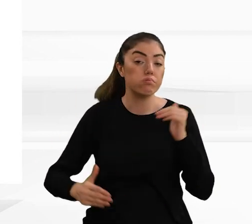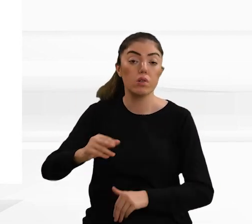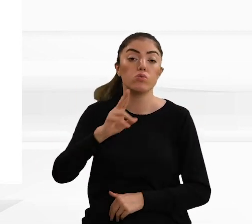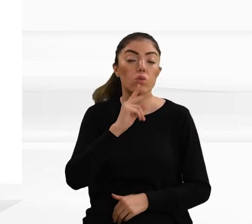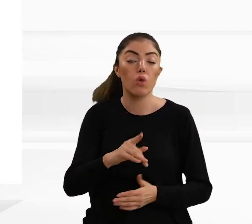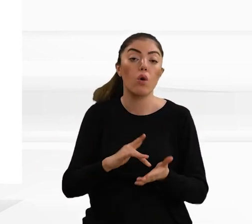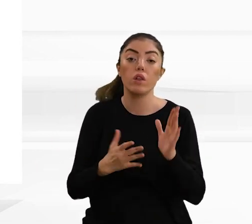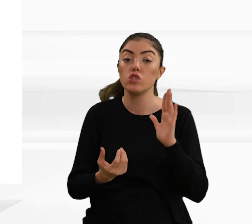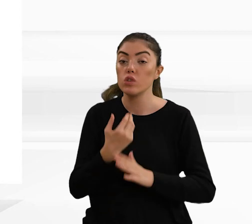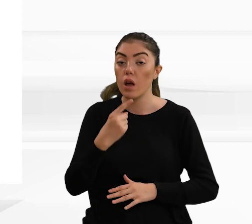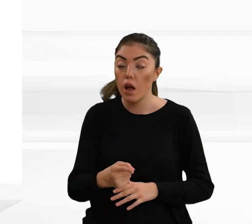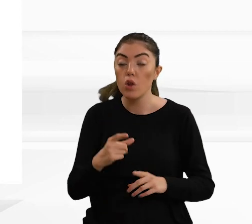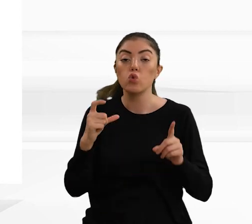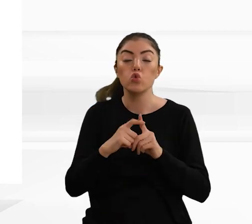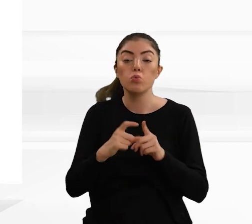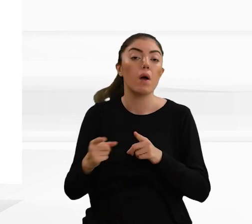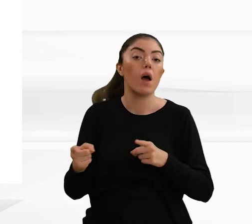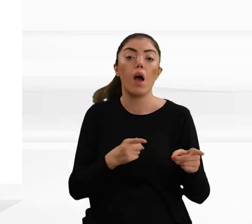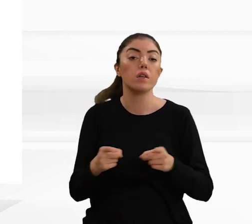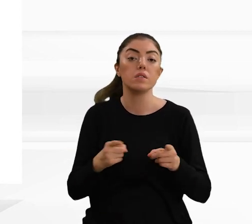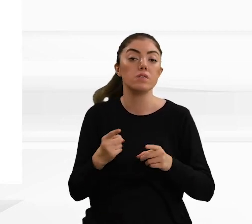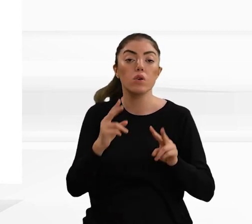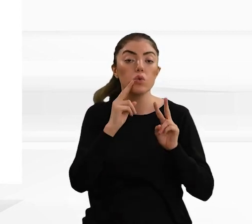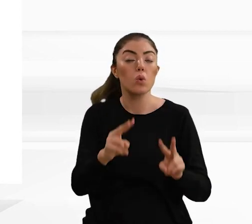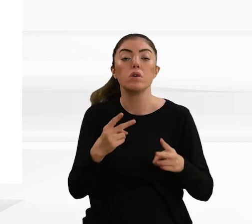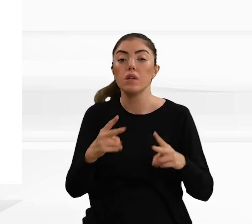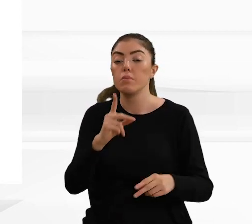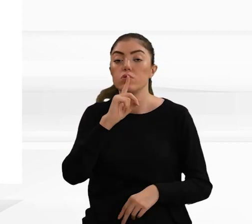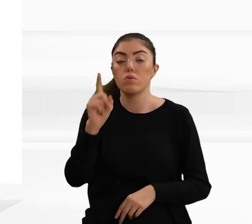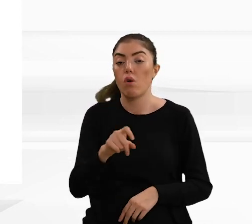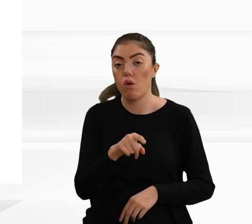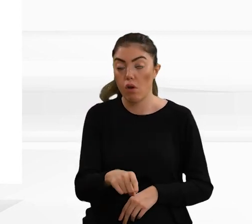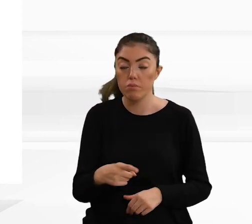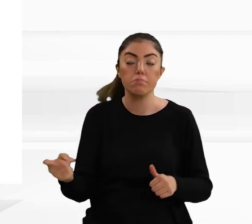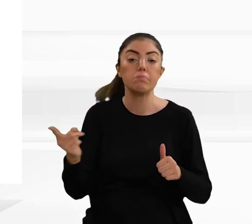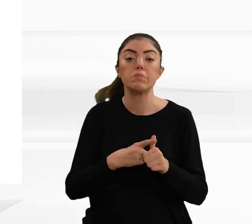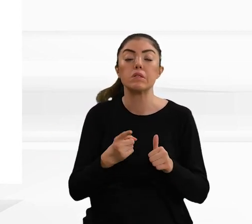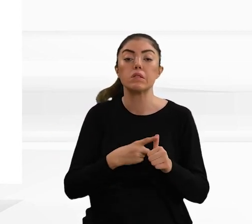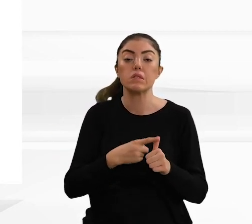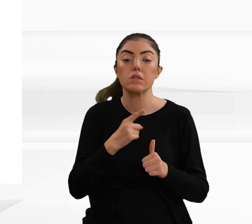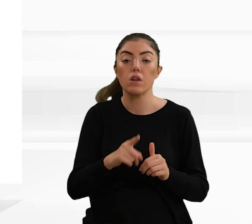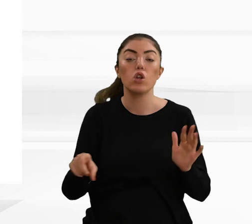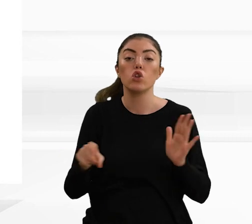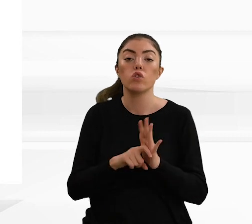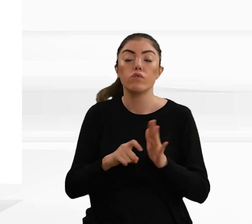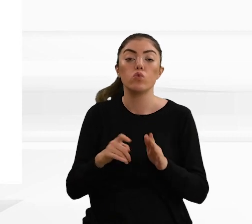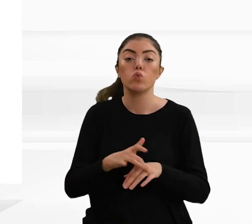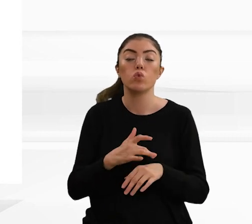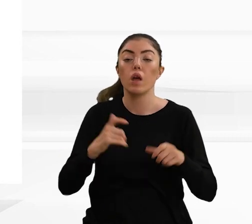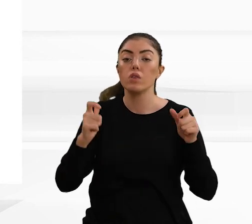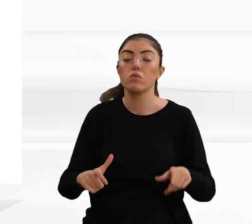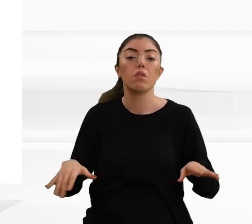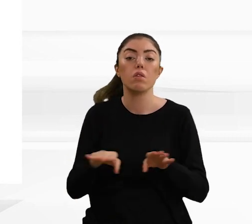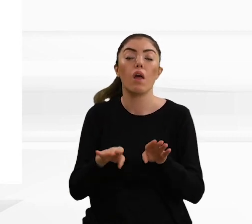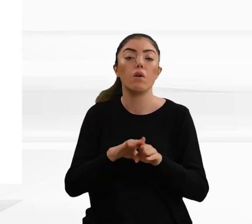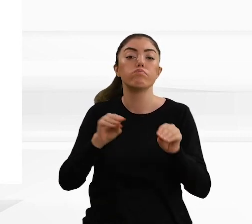sonucu oluşabilecek durumlar arasında gösterilebilir 11 Allah korusun ülke içinde